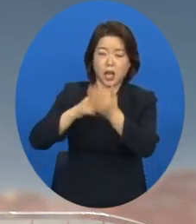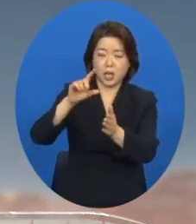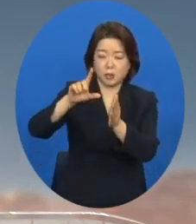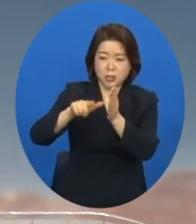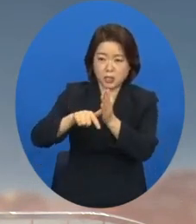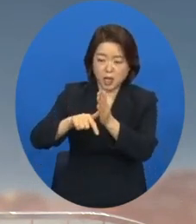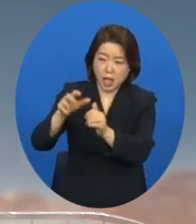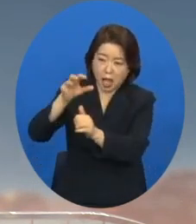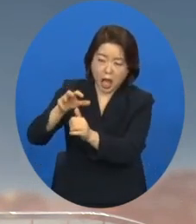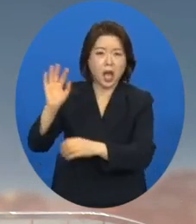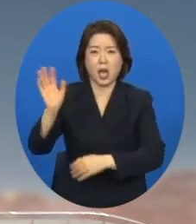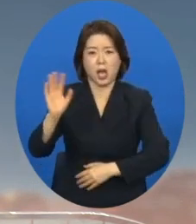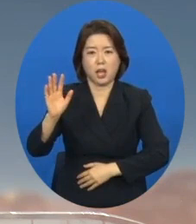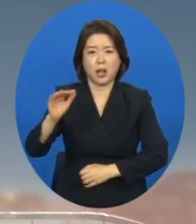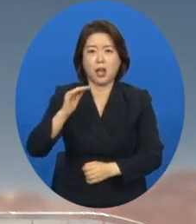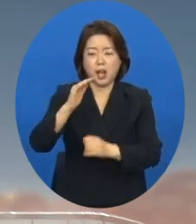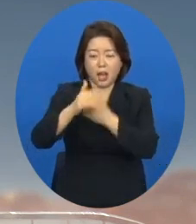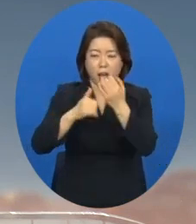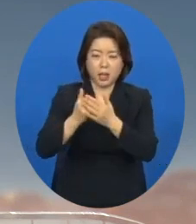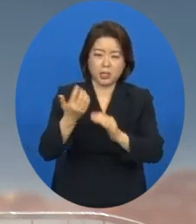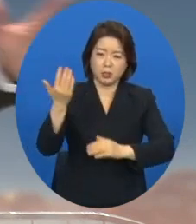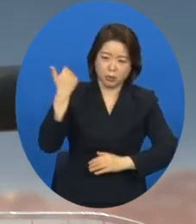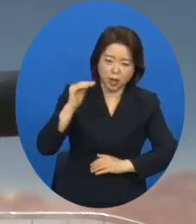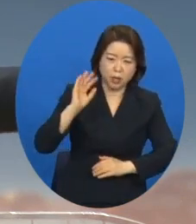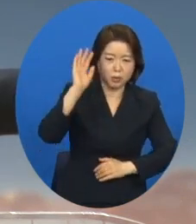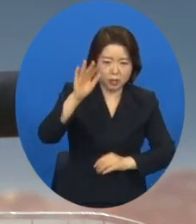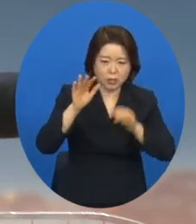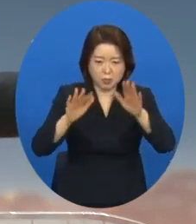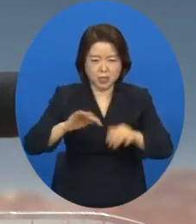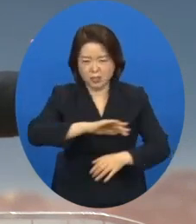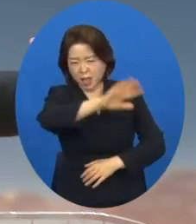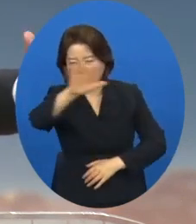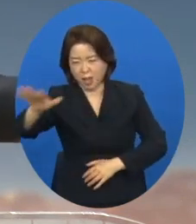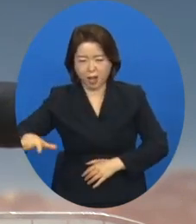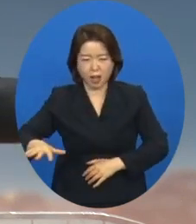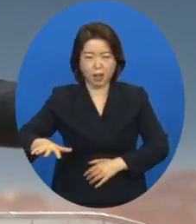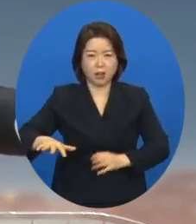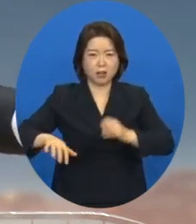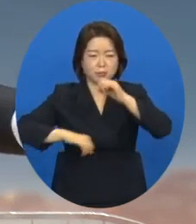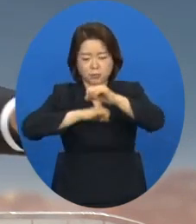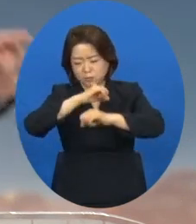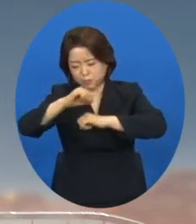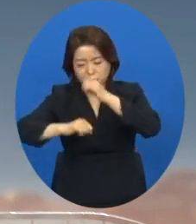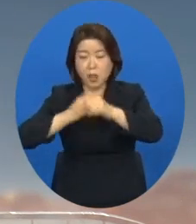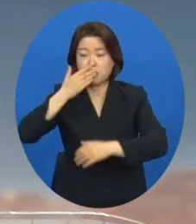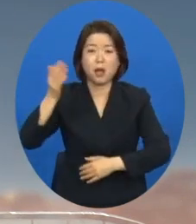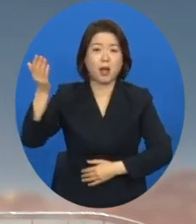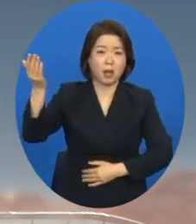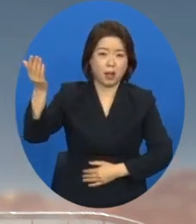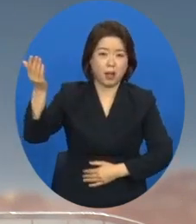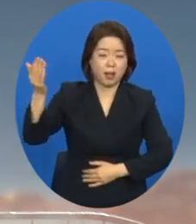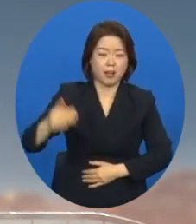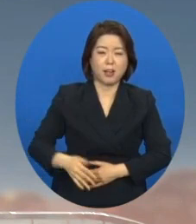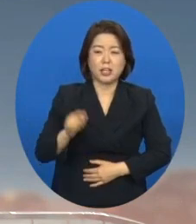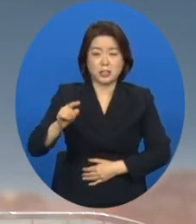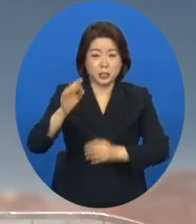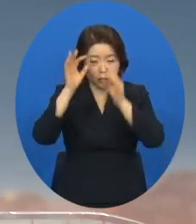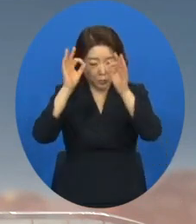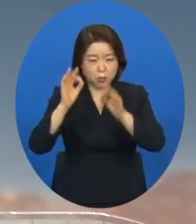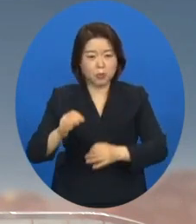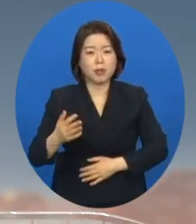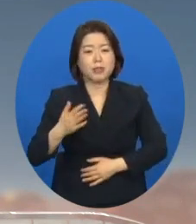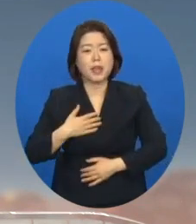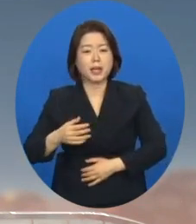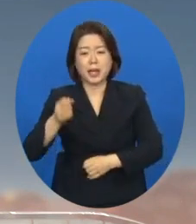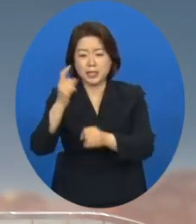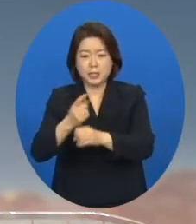속하지 않아요. 하나님은 과거와 현재 미래를 다 보시는 분입니다. 그걸 보시고 이미 나 너희가 준 거다, 너가 그것을